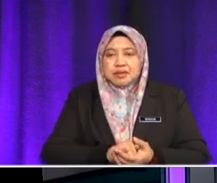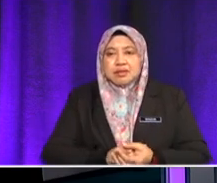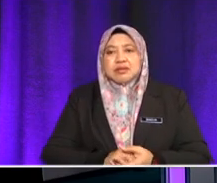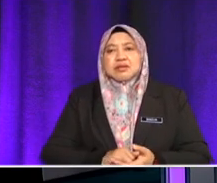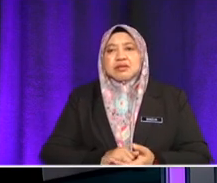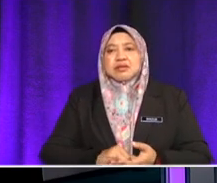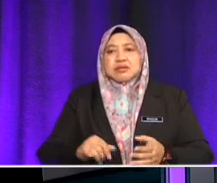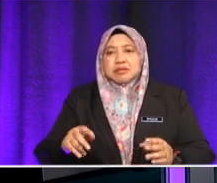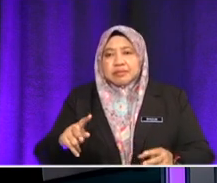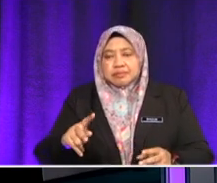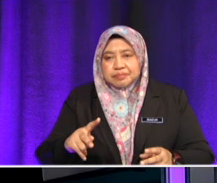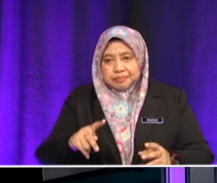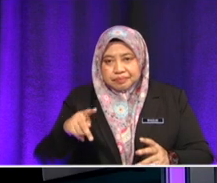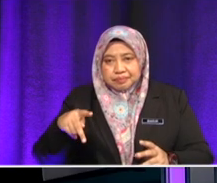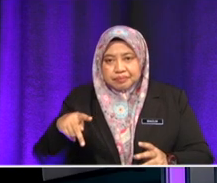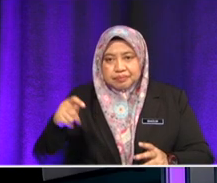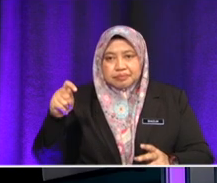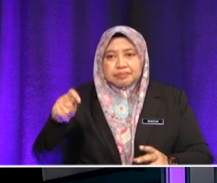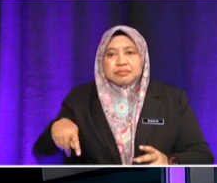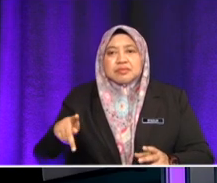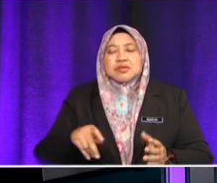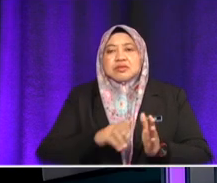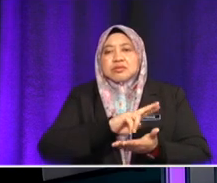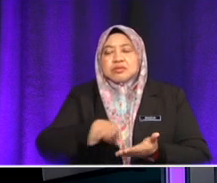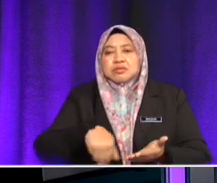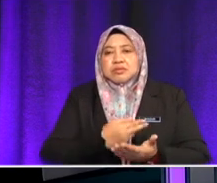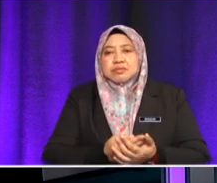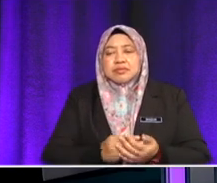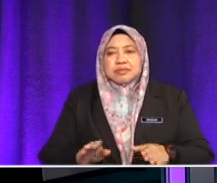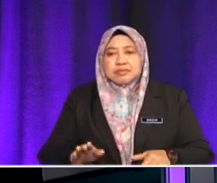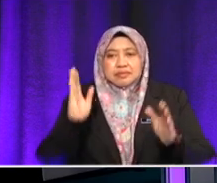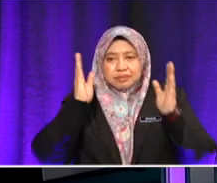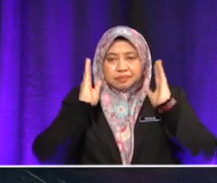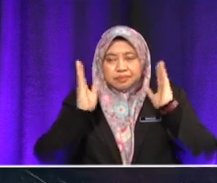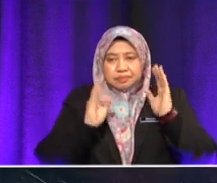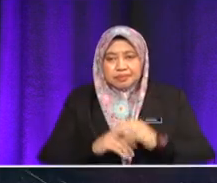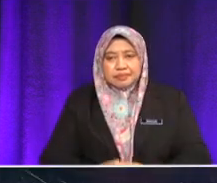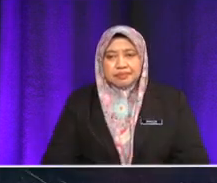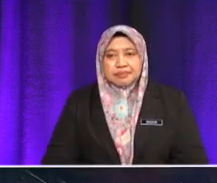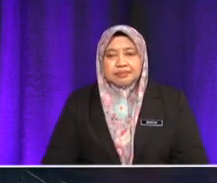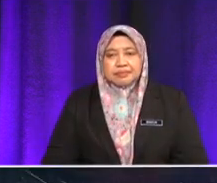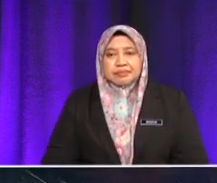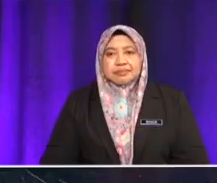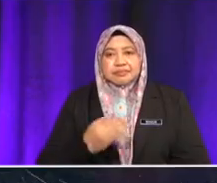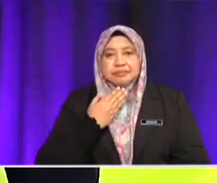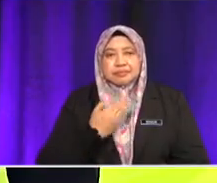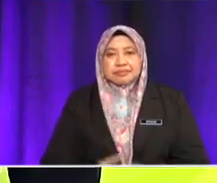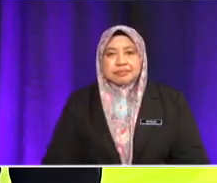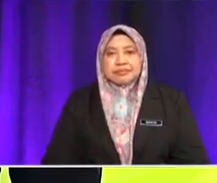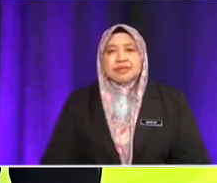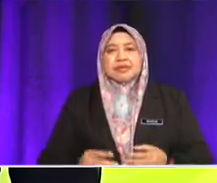bagi mata pelajaran bahasa Melayu yang melintasi kemahiran bahasa sebenarnya baik terima kasih